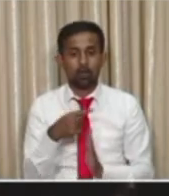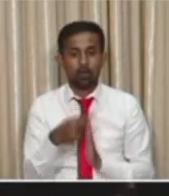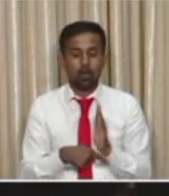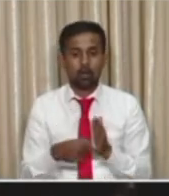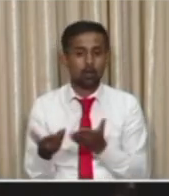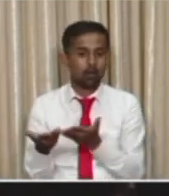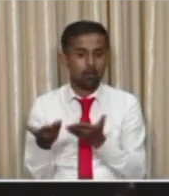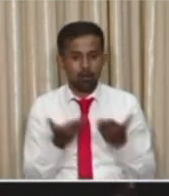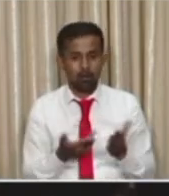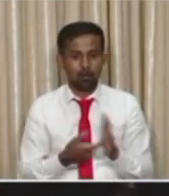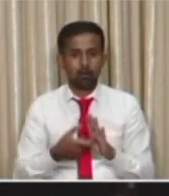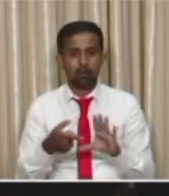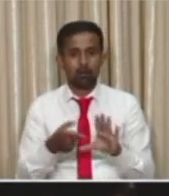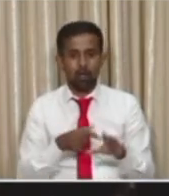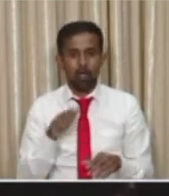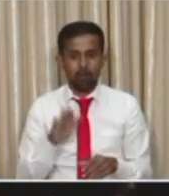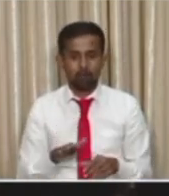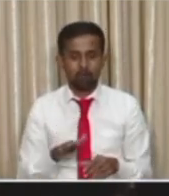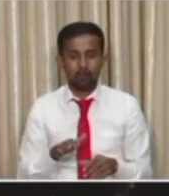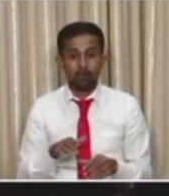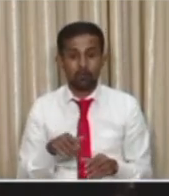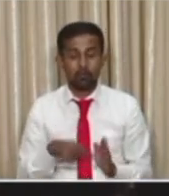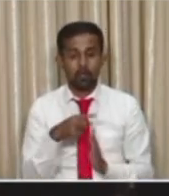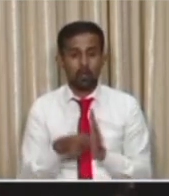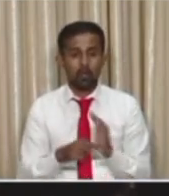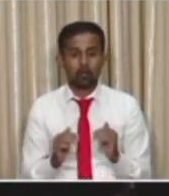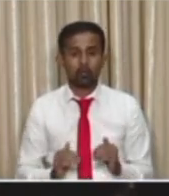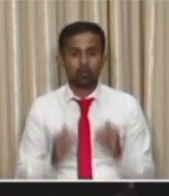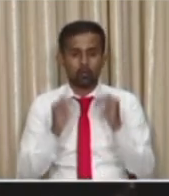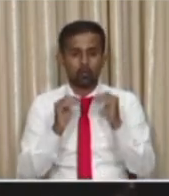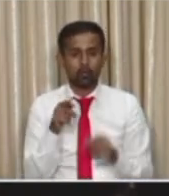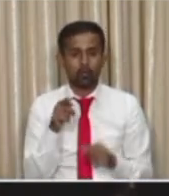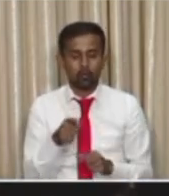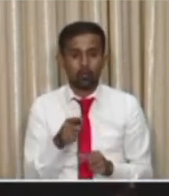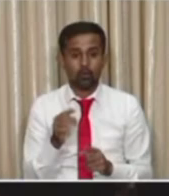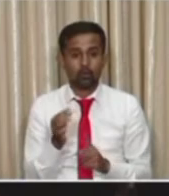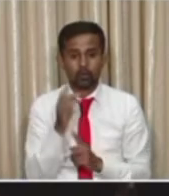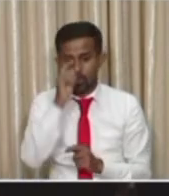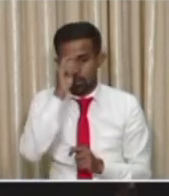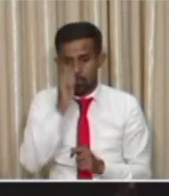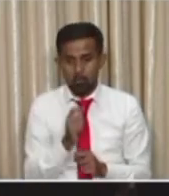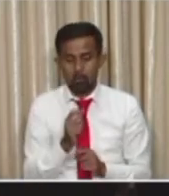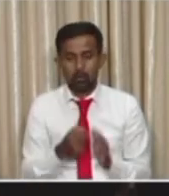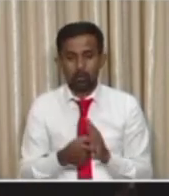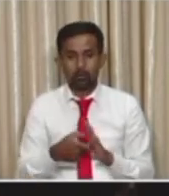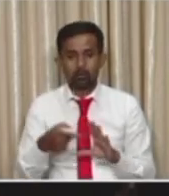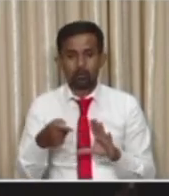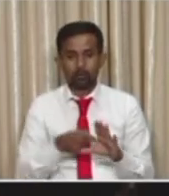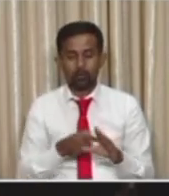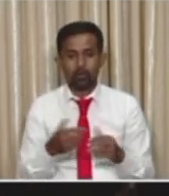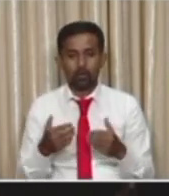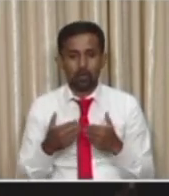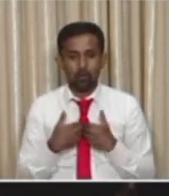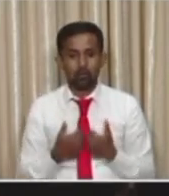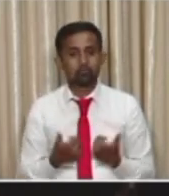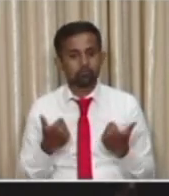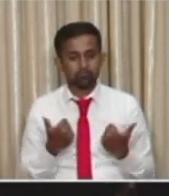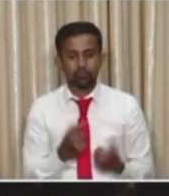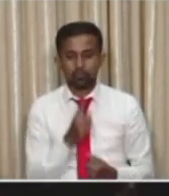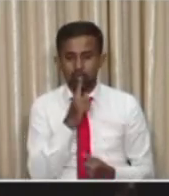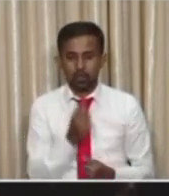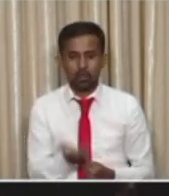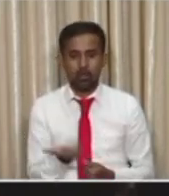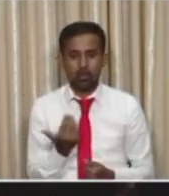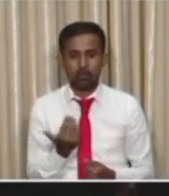வளர்ச்சி பாதையில் கொண்டு செல்வதற்கான விடயங்களை பார்த்து பார்த்து ஜனாதிபதி அவர்கள் செய்வதை எம்மால் புரிந்து கொள்ள முடிகிற போது ஆட்சி அதிகாரத்தில் இருப்பவர்களாக இருக்கலாம்,